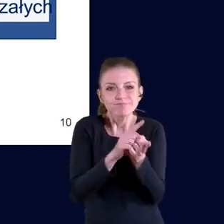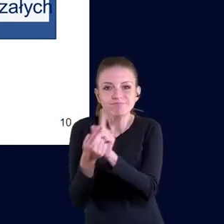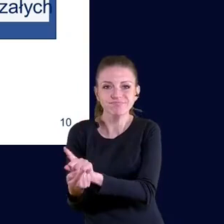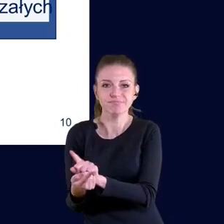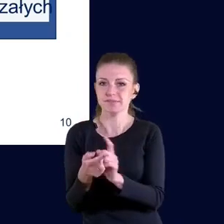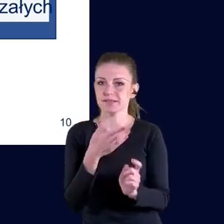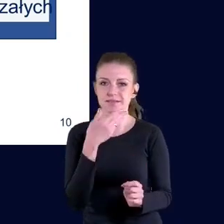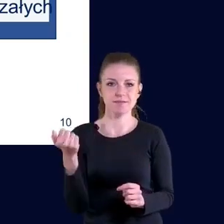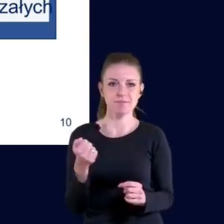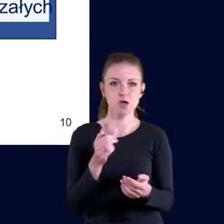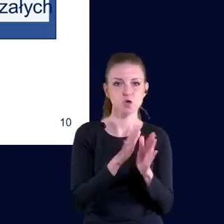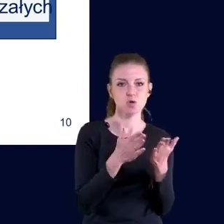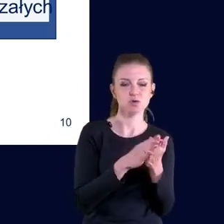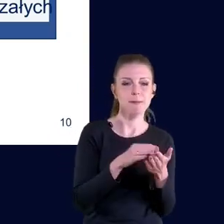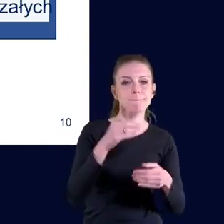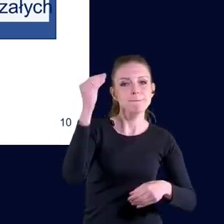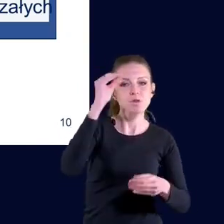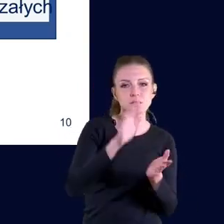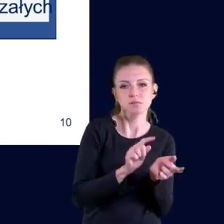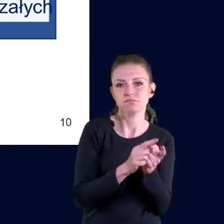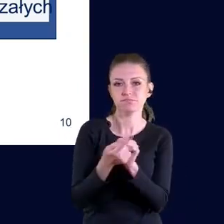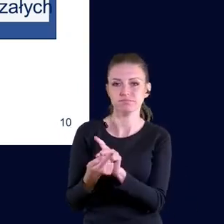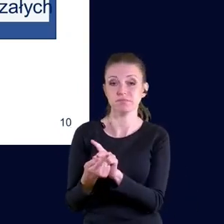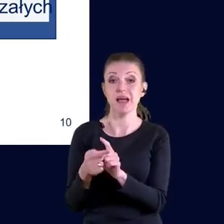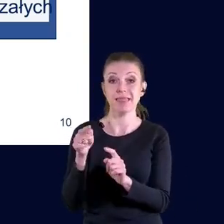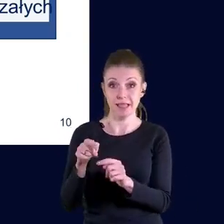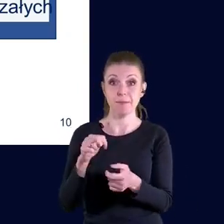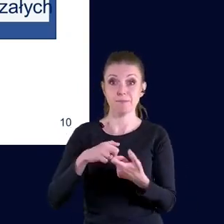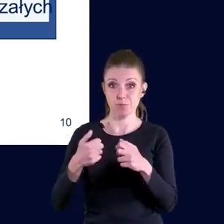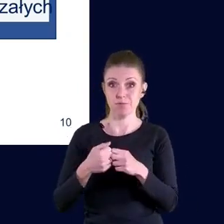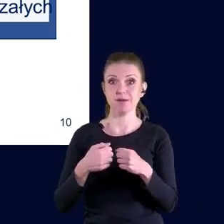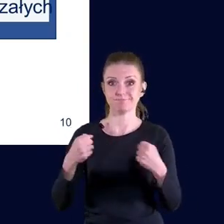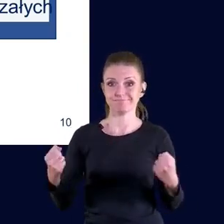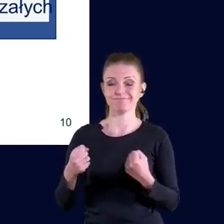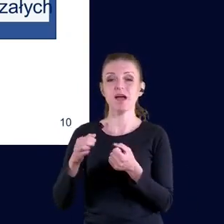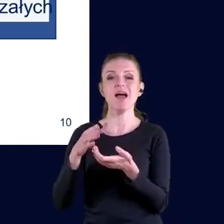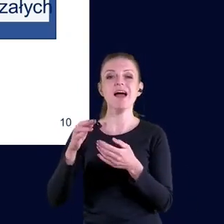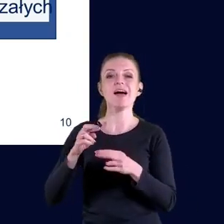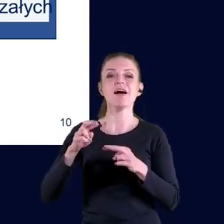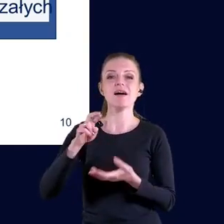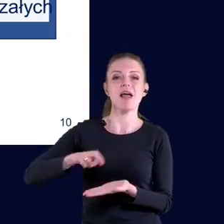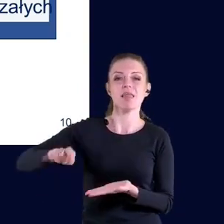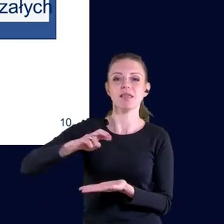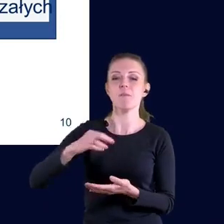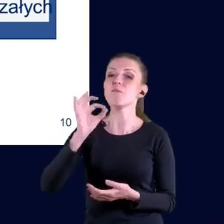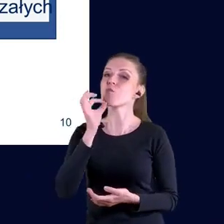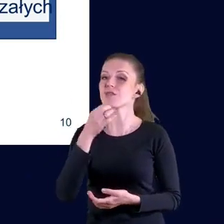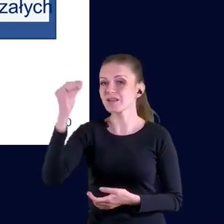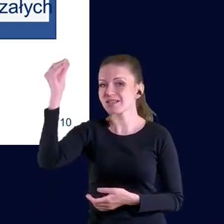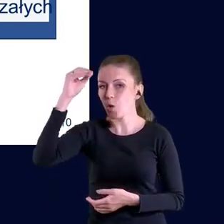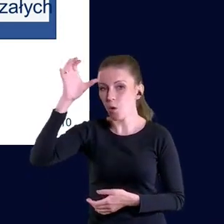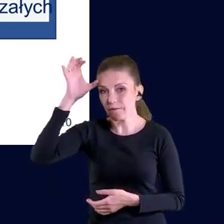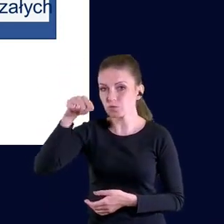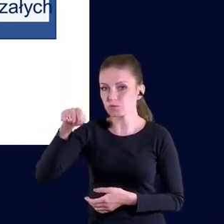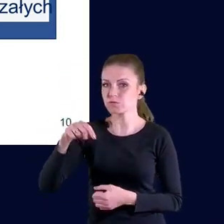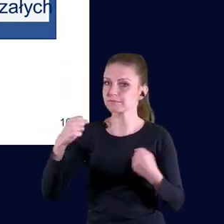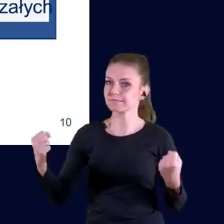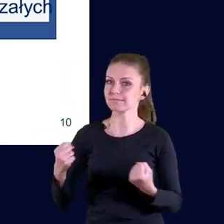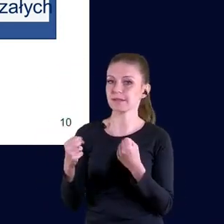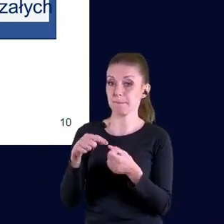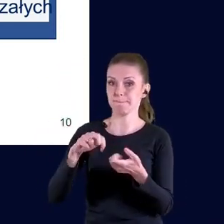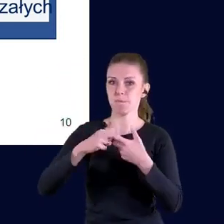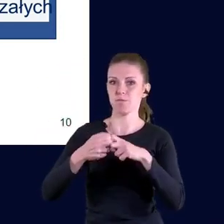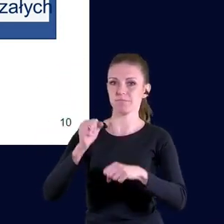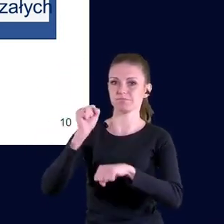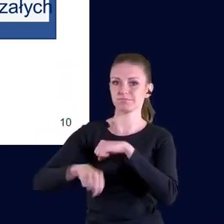został zidentyfikowany przez działającą od lat rady młodych naukowców i proszę państwa dostęp czy nawet raczej